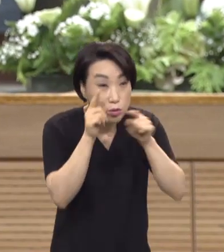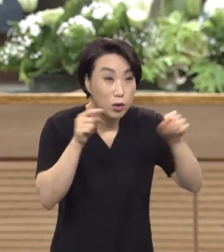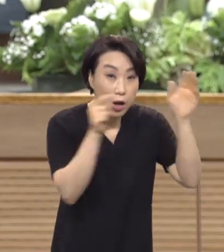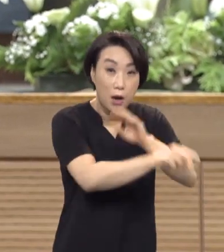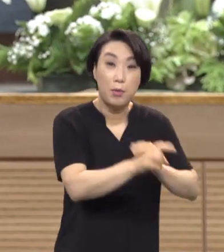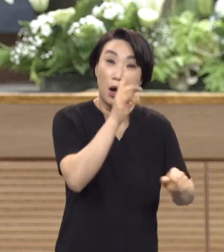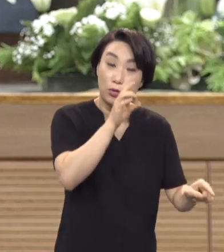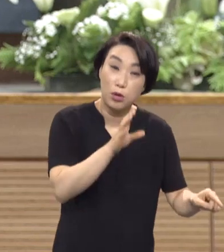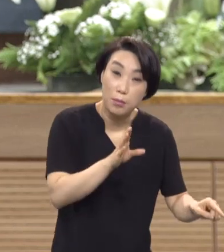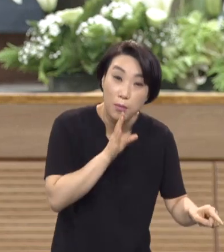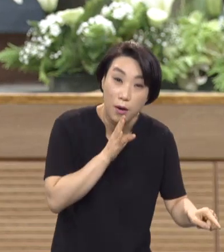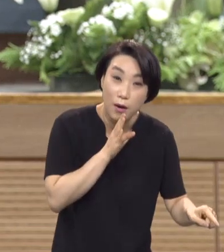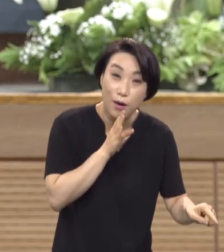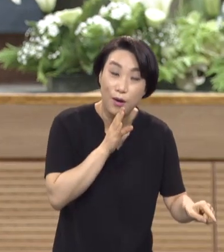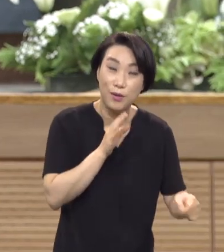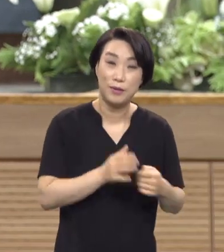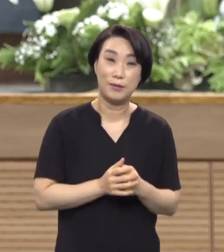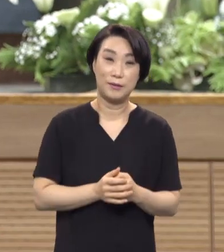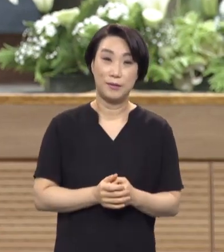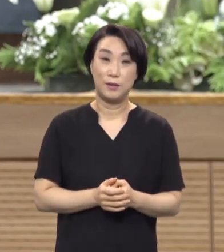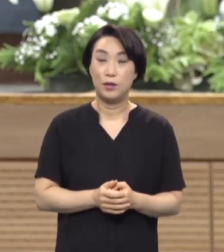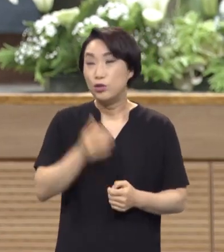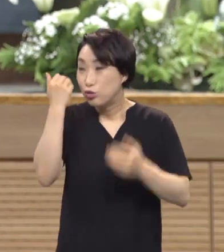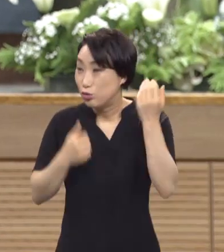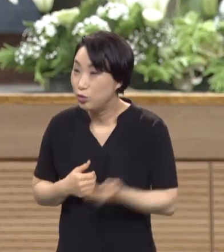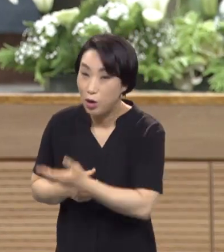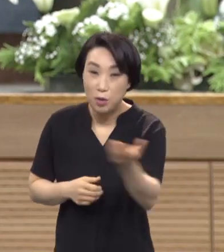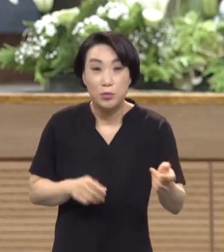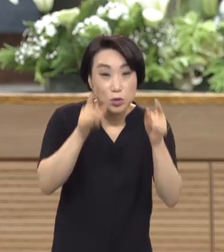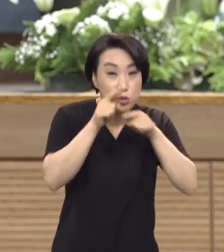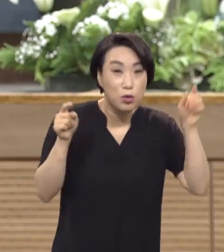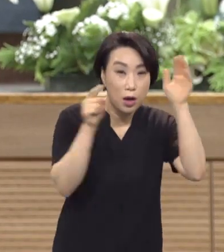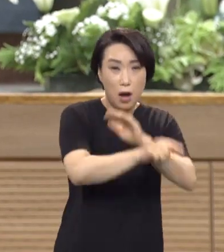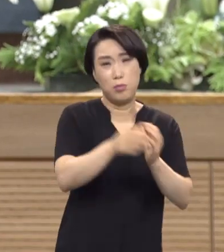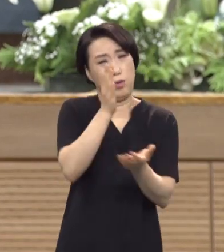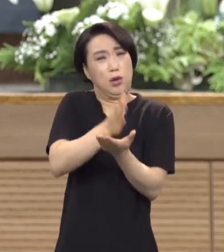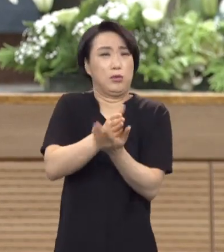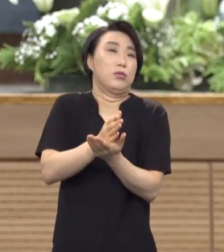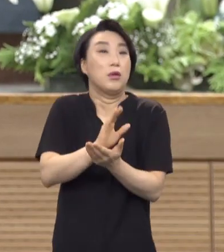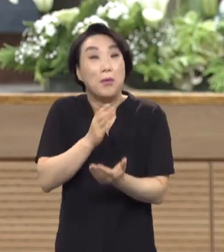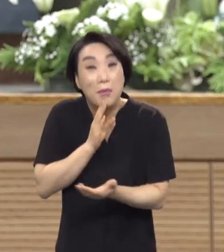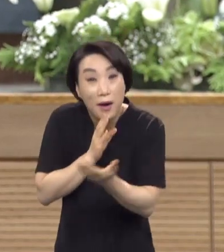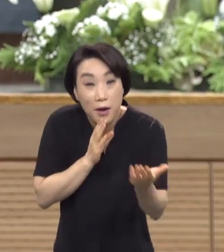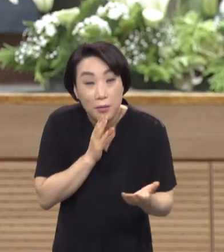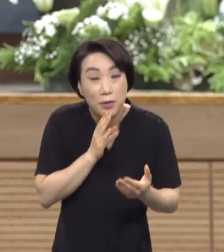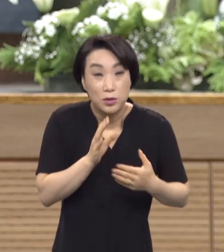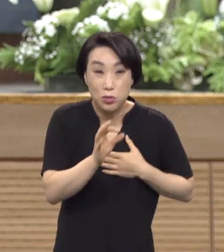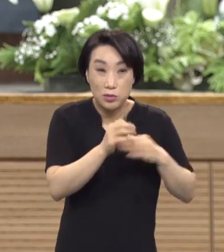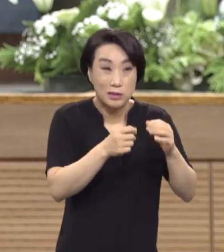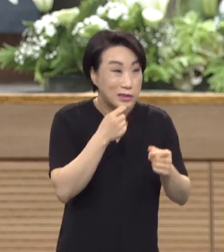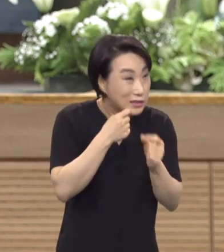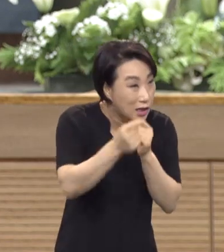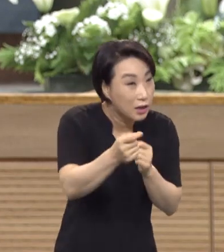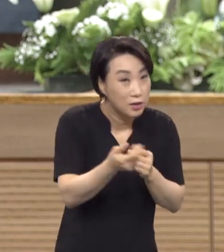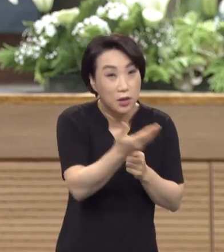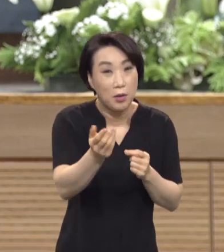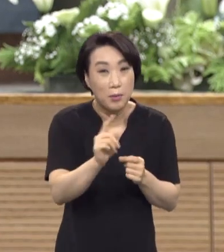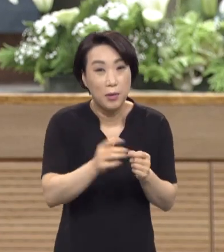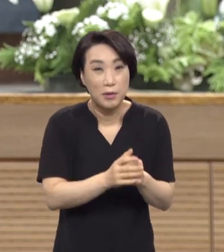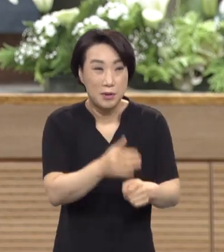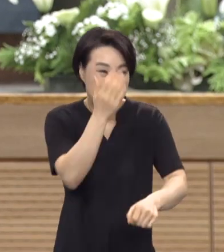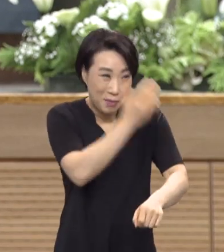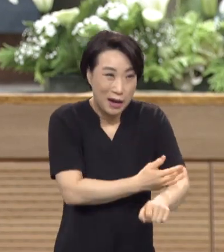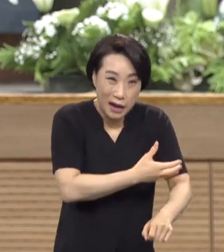가면 안 되는 거야, 이거는. 누구도 지옥 가면 안 되는 거야, 이거는. 내 돈을 떼먹던 하여튼 내